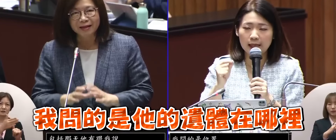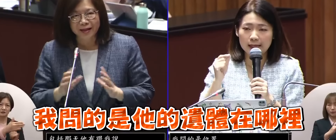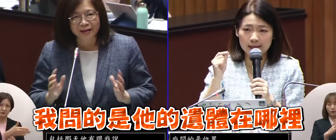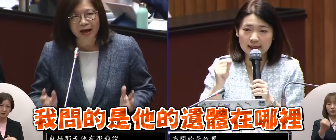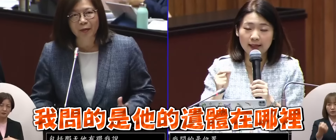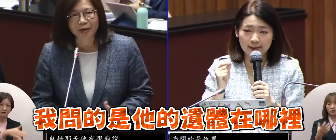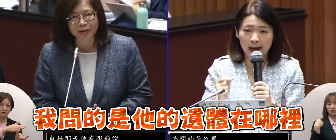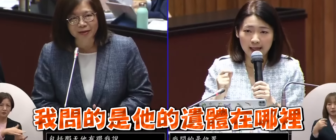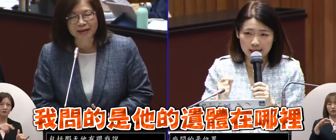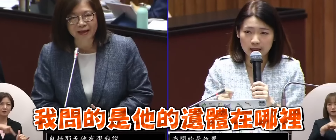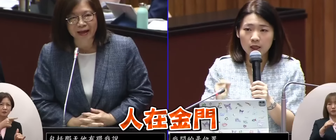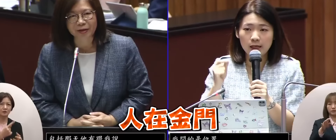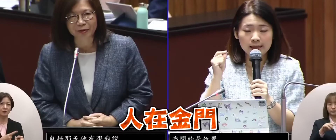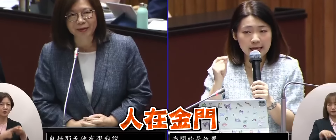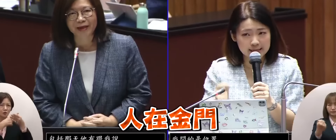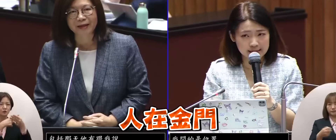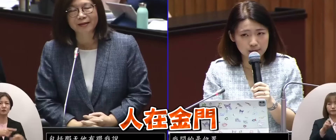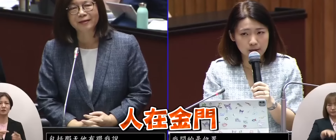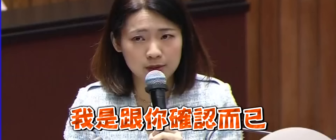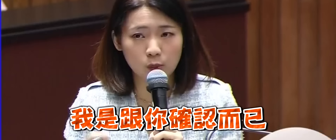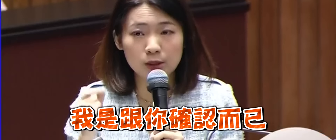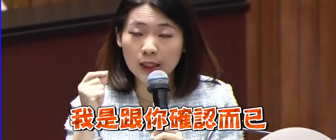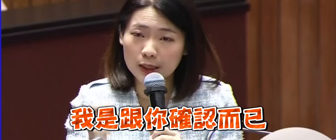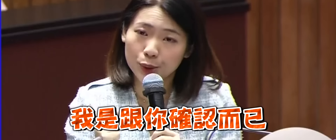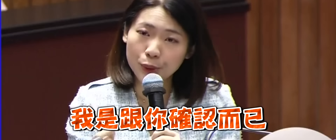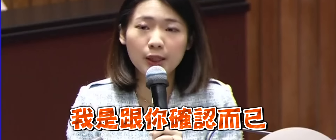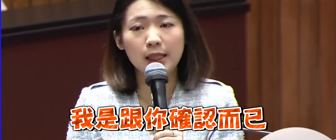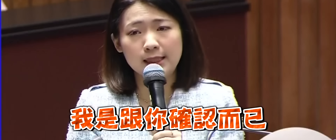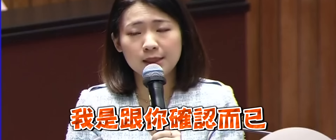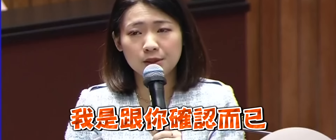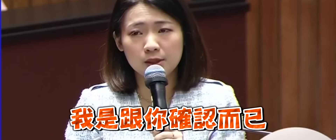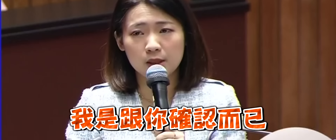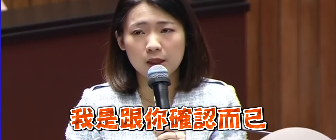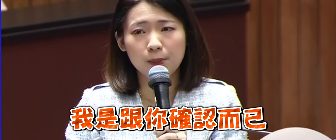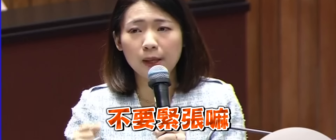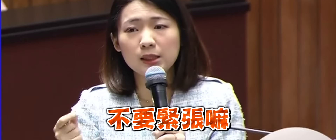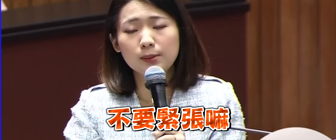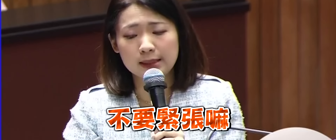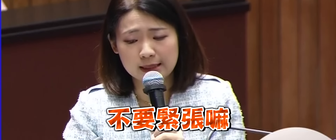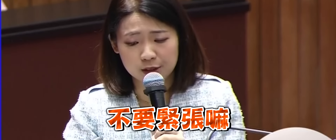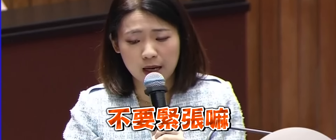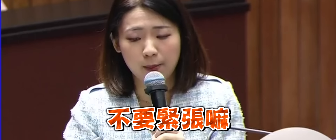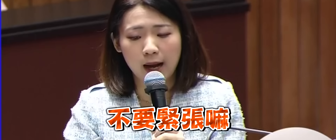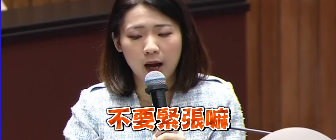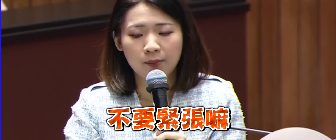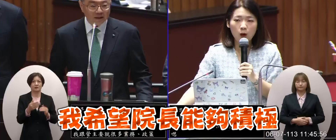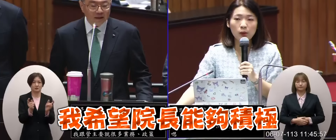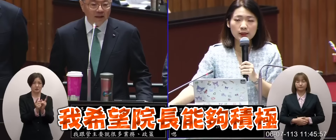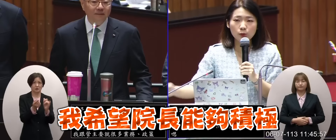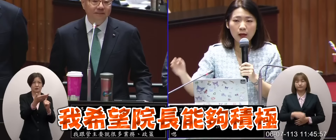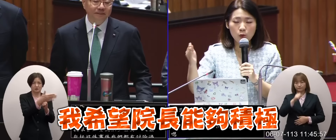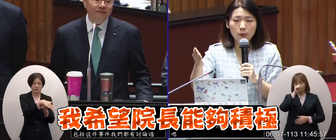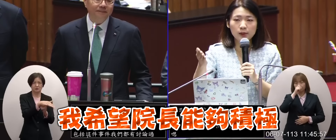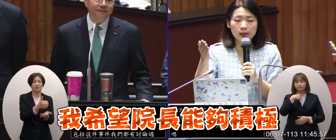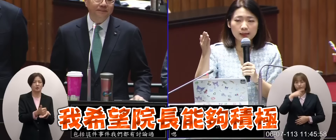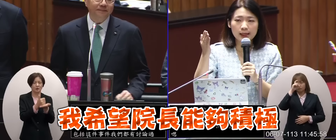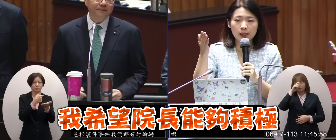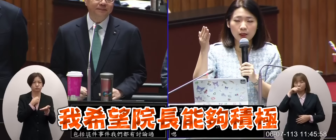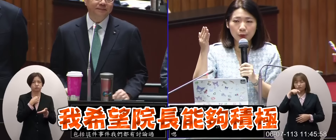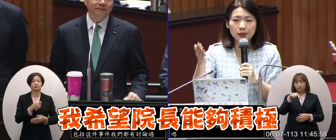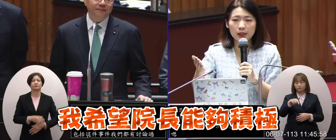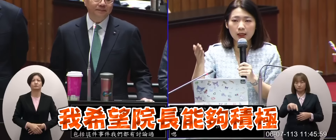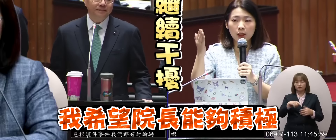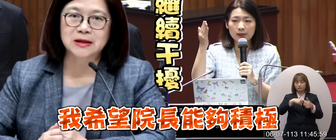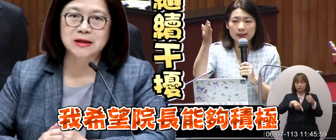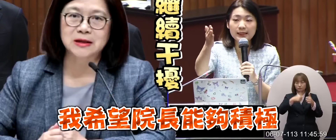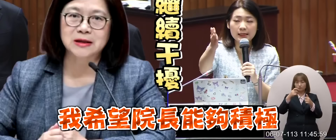否在哪里，人在金门。我是跟你确认一件事情而已，不要这么紧张嘛，哈。我希望我们的这个